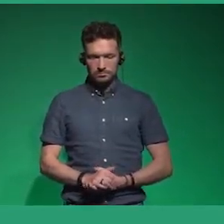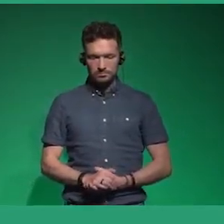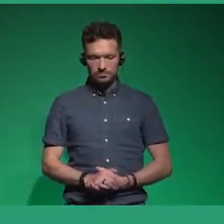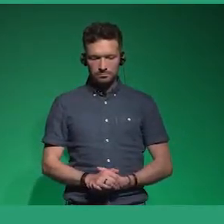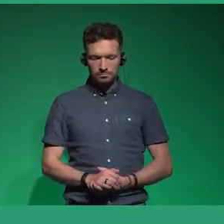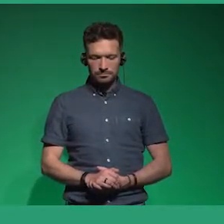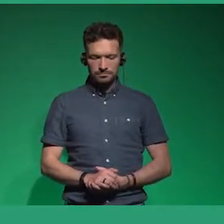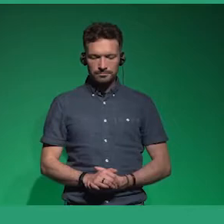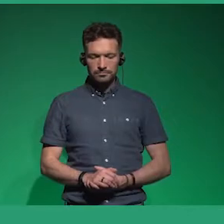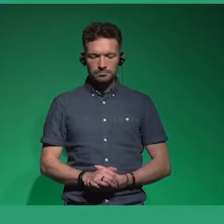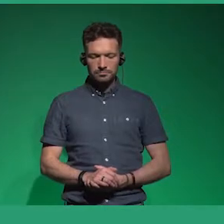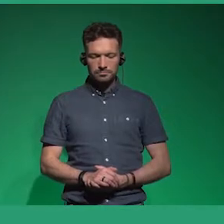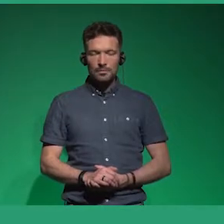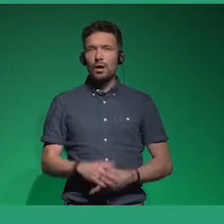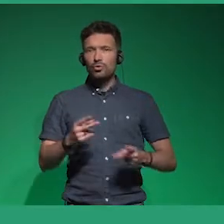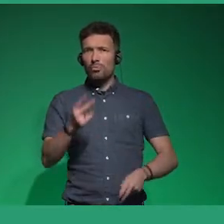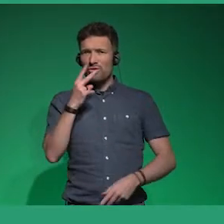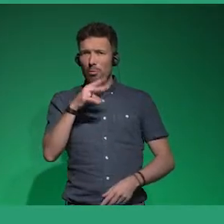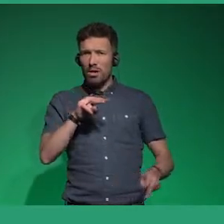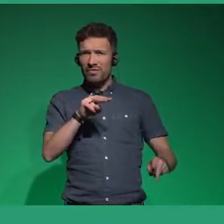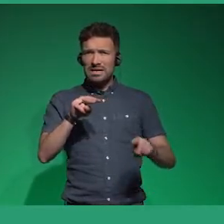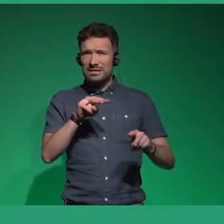Kenapa metode ini dia bisa